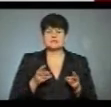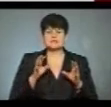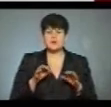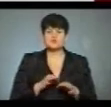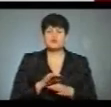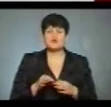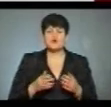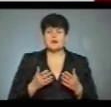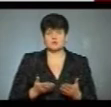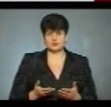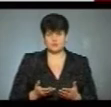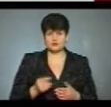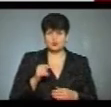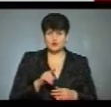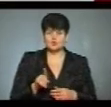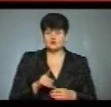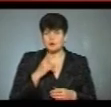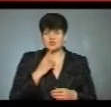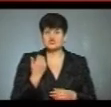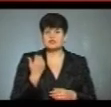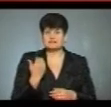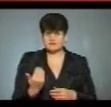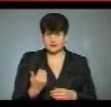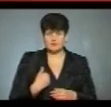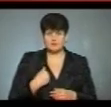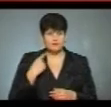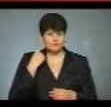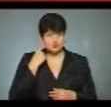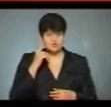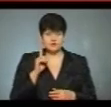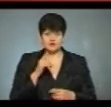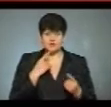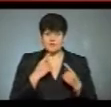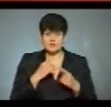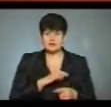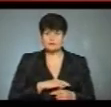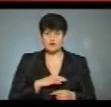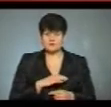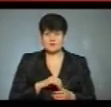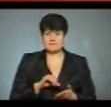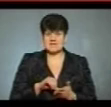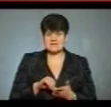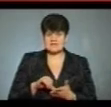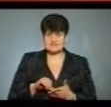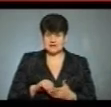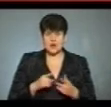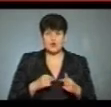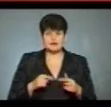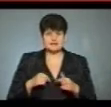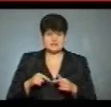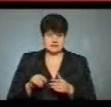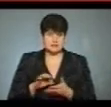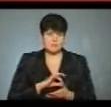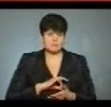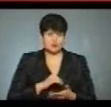з того, що бачите ви, тому що ми почули, що говорили профспілки, представники організацій профспілкових,